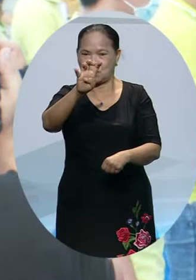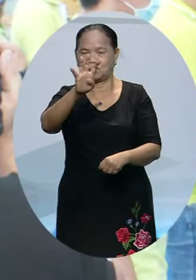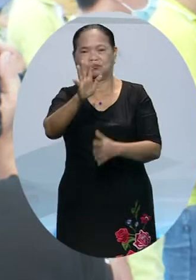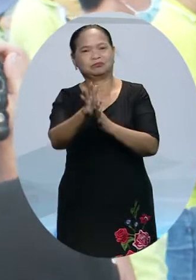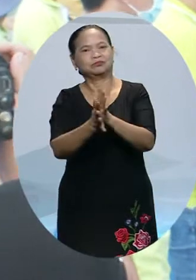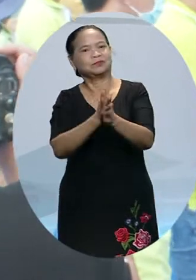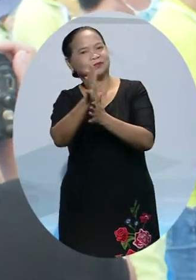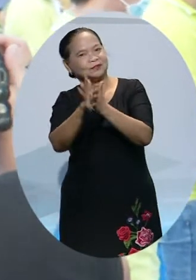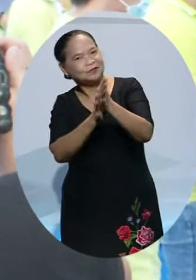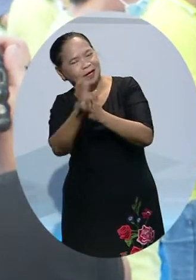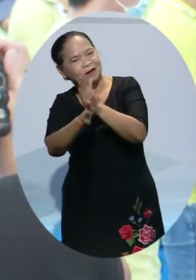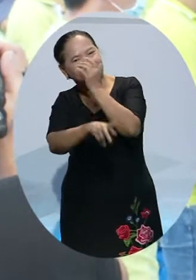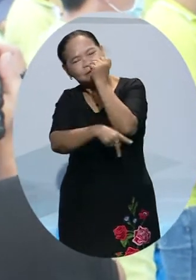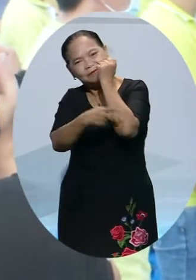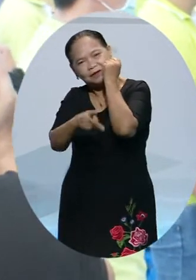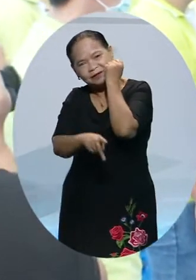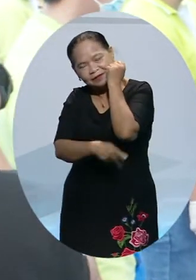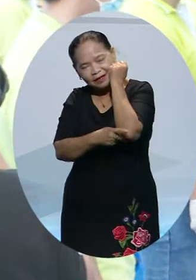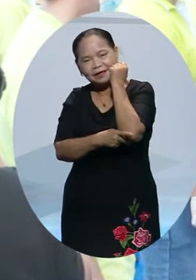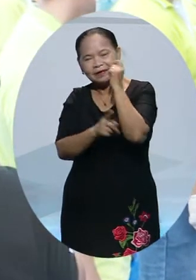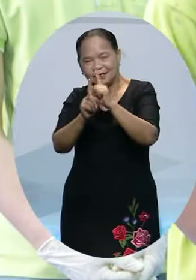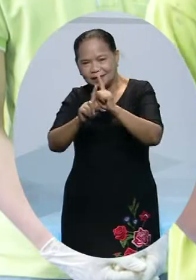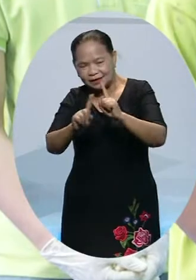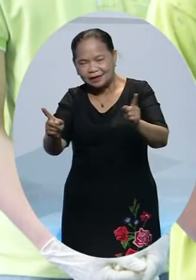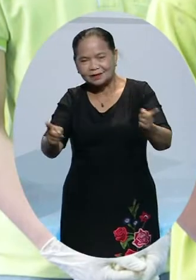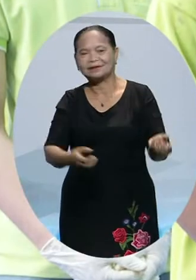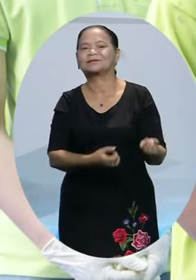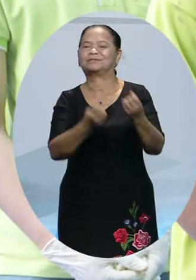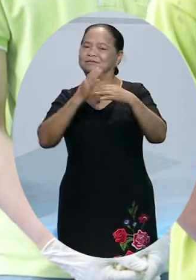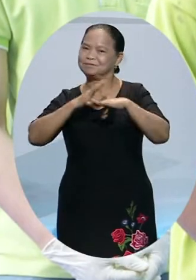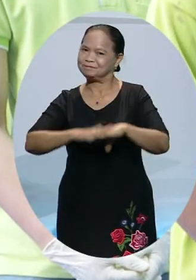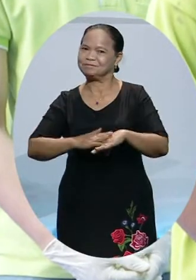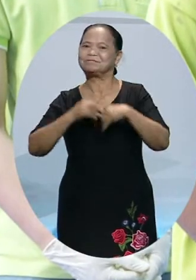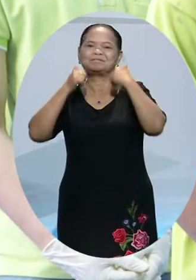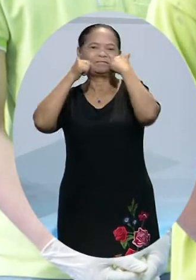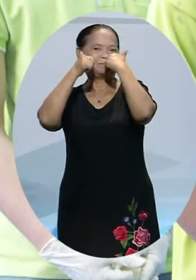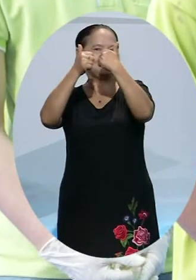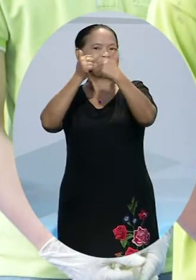chuyên dùng và nhiều phương tiện hỗ trợ khác. Buổi diễn tập đã đem lại kết quả rất tốt đẹp.